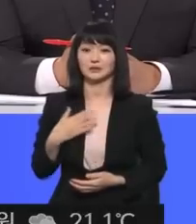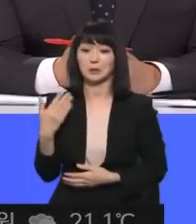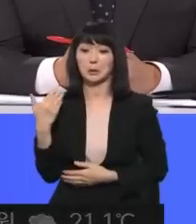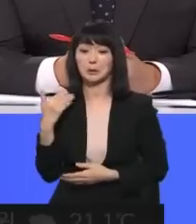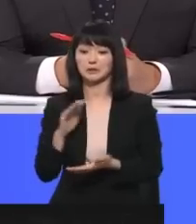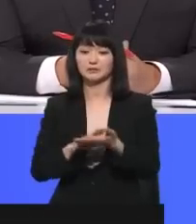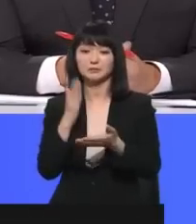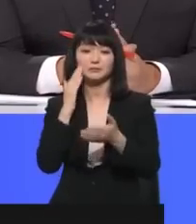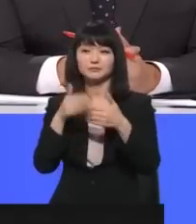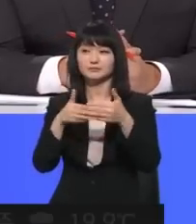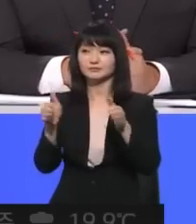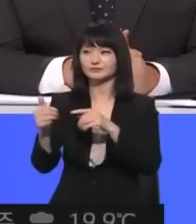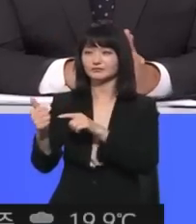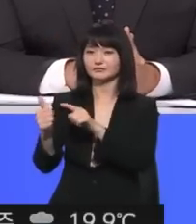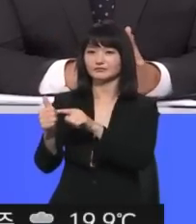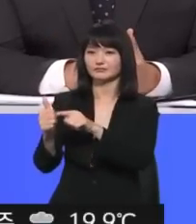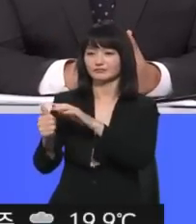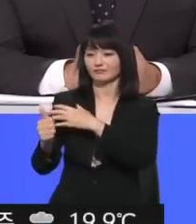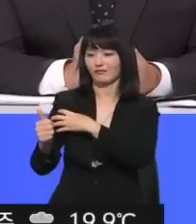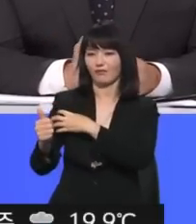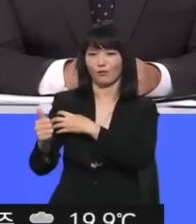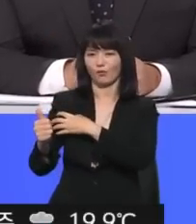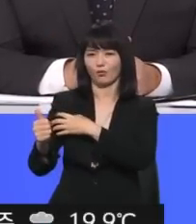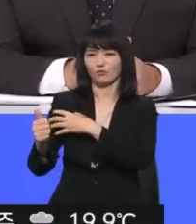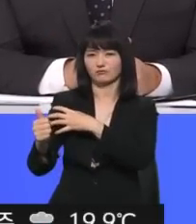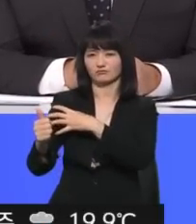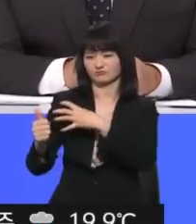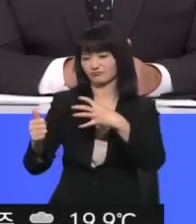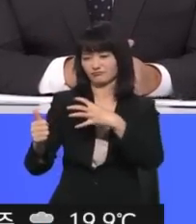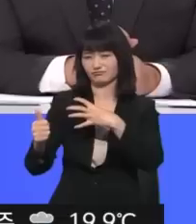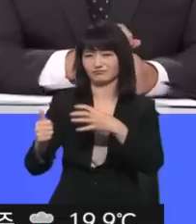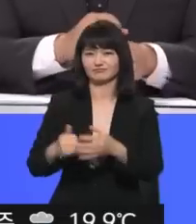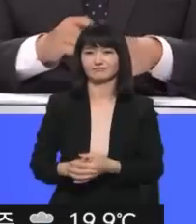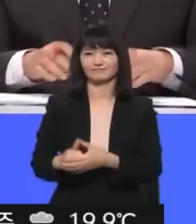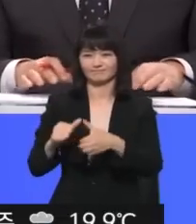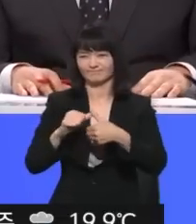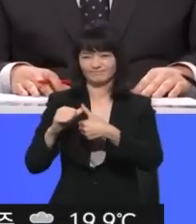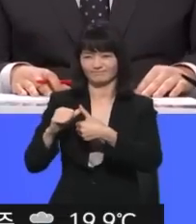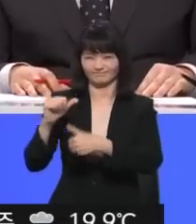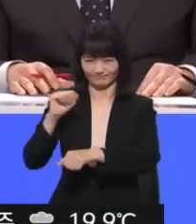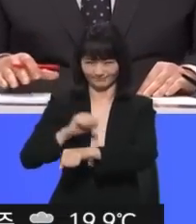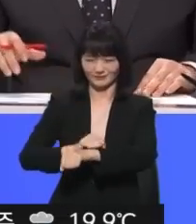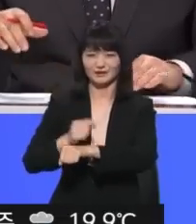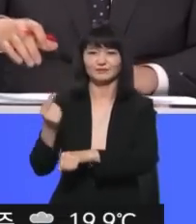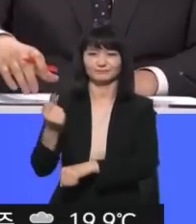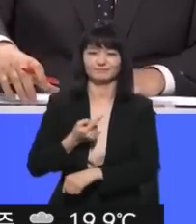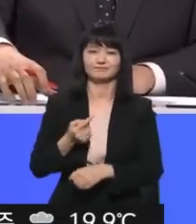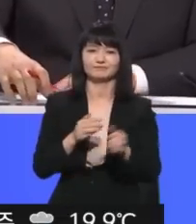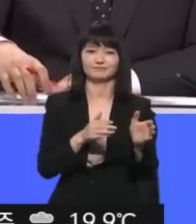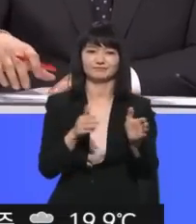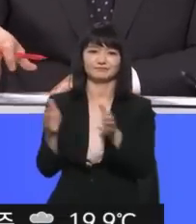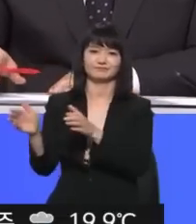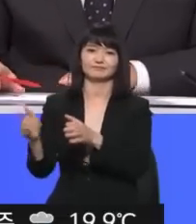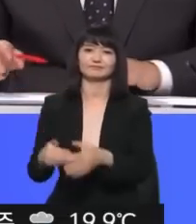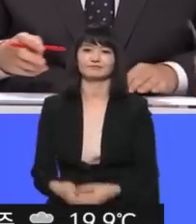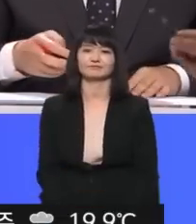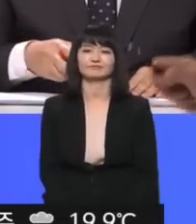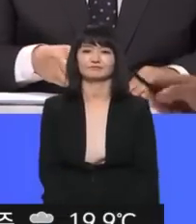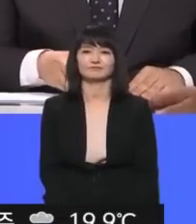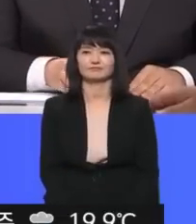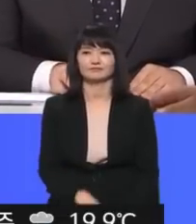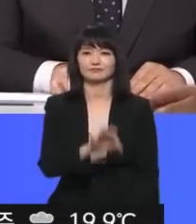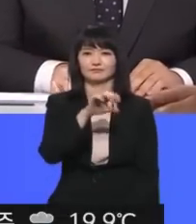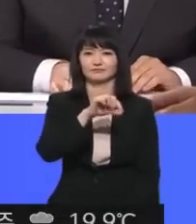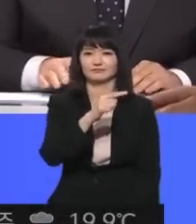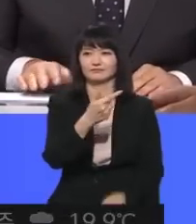봤는데 왠만한 20 허벅지 같애 예 알아보겠습니다 작가 예 쪼쪼 2님 역시 윤희석